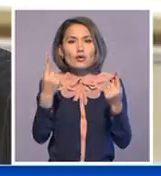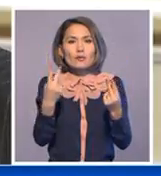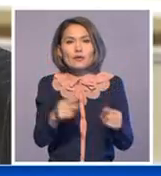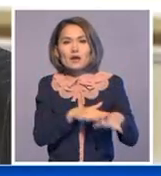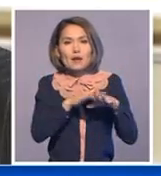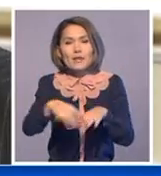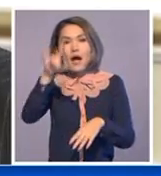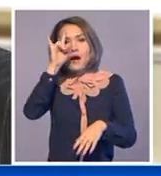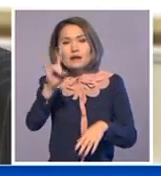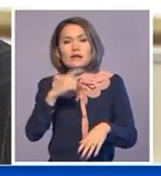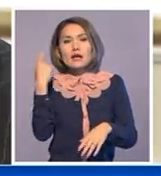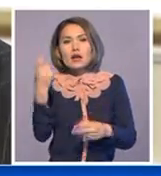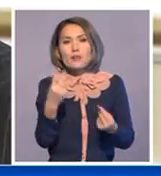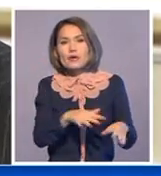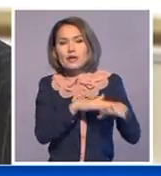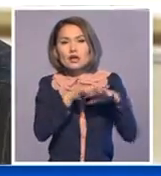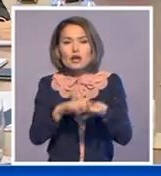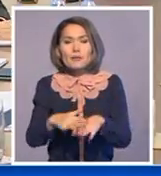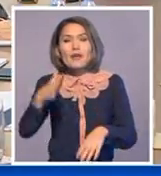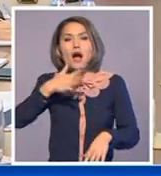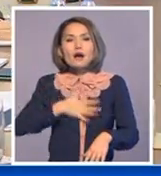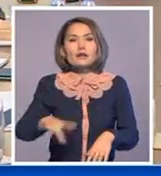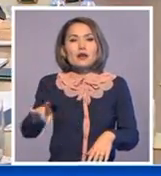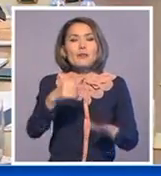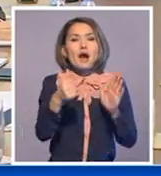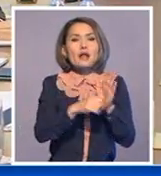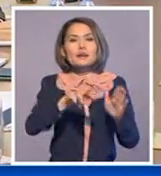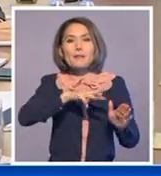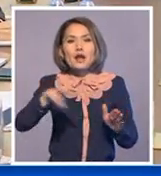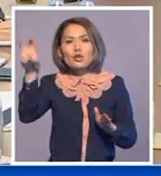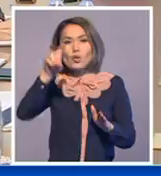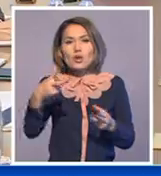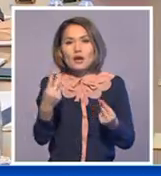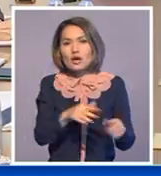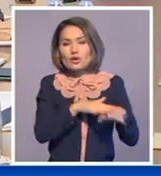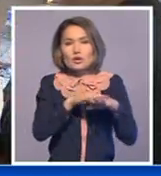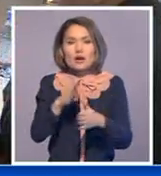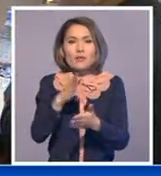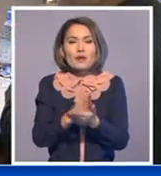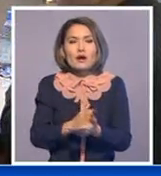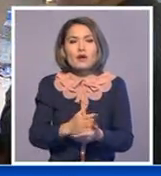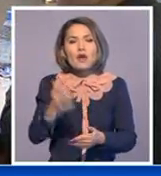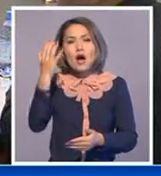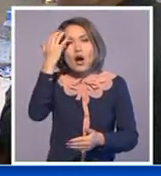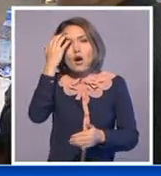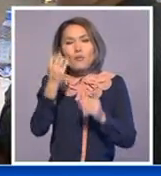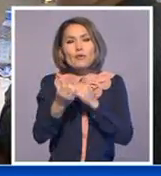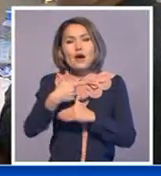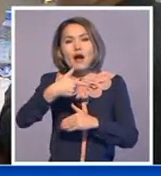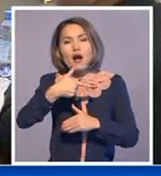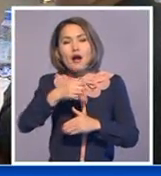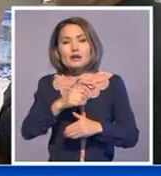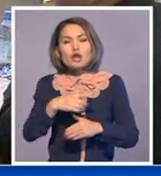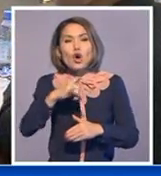Қазақстан экономикасына салынған шетелдік қаржының көлемі 6 миллиард доллардан асты. Басым бөлігі мұнай-газ бен уран өнеркәсібі салаларына